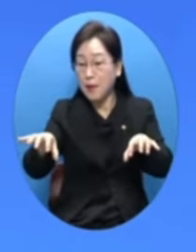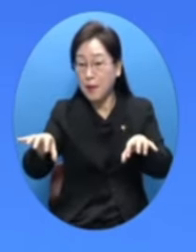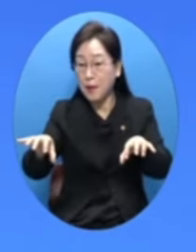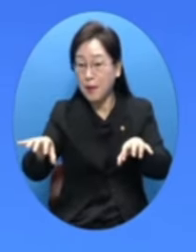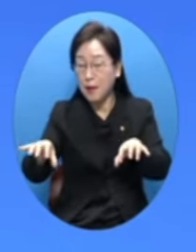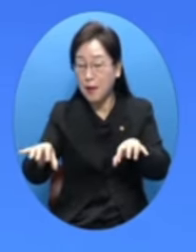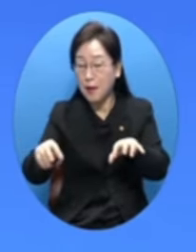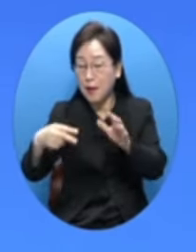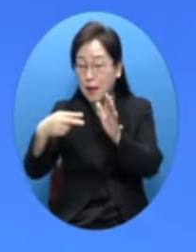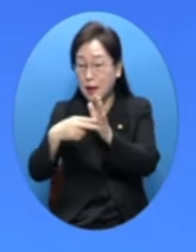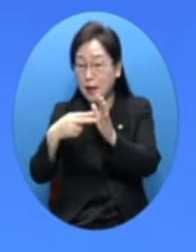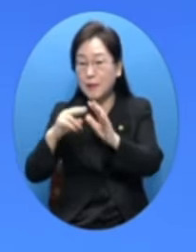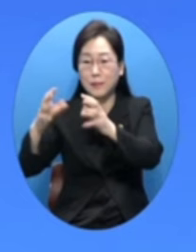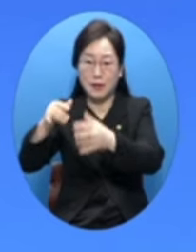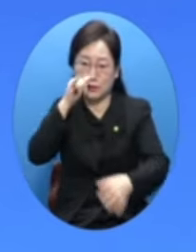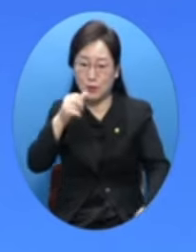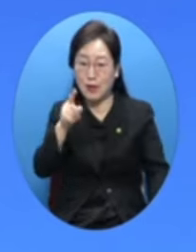하는